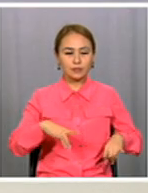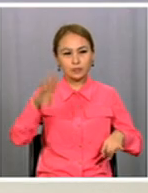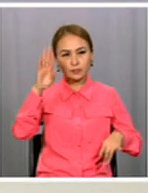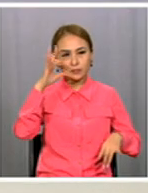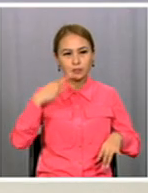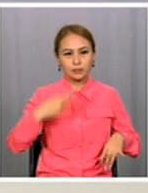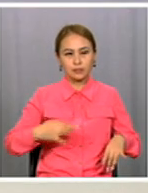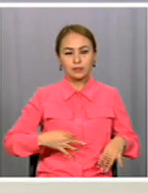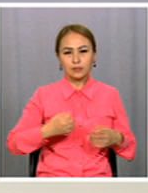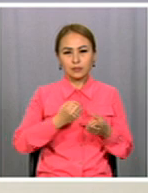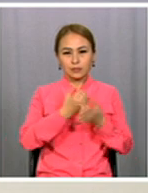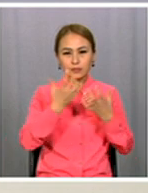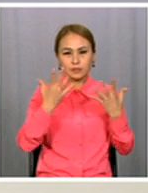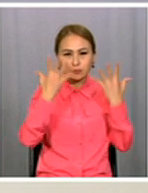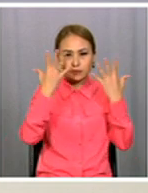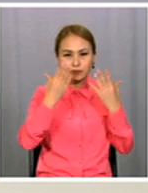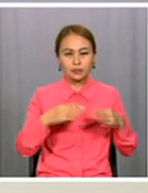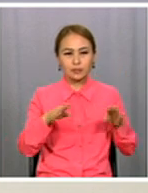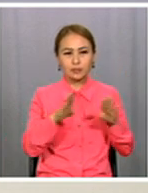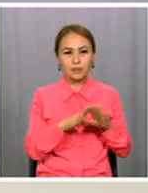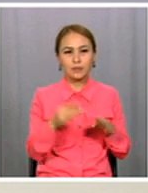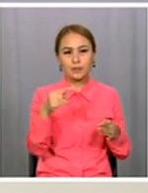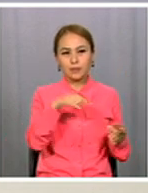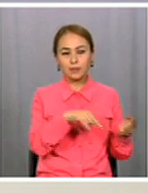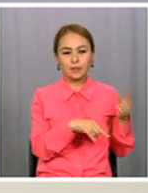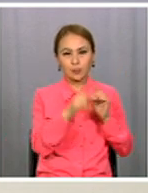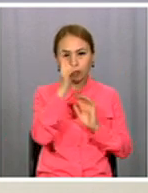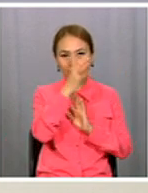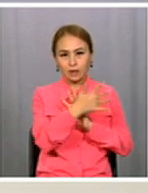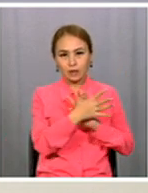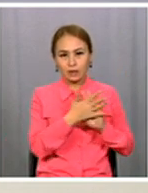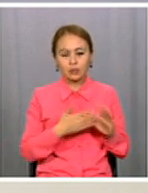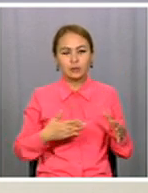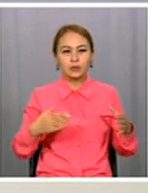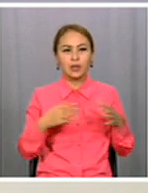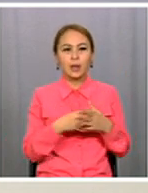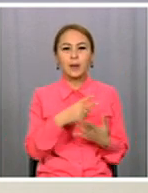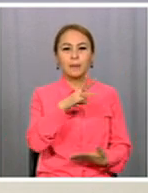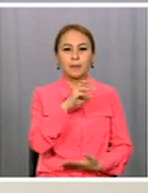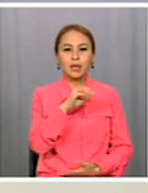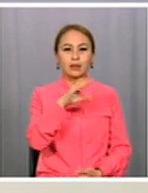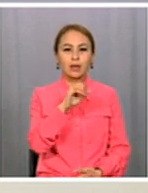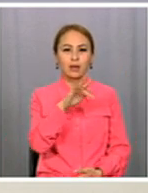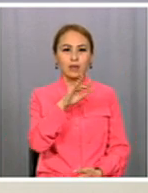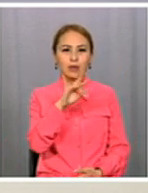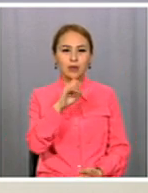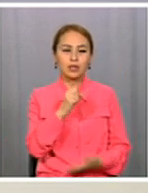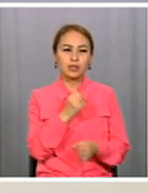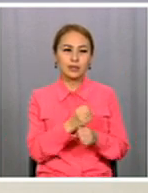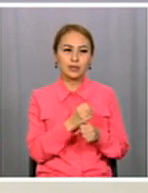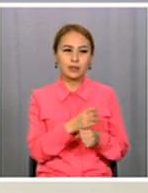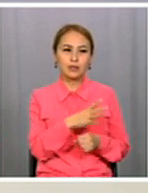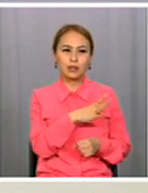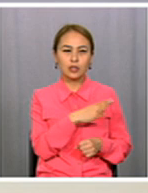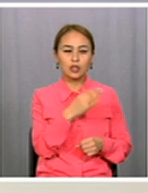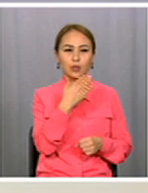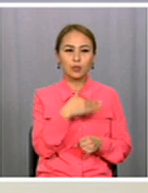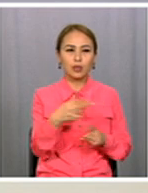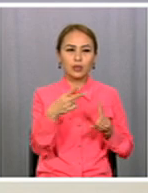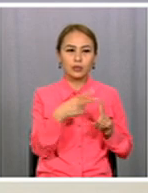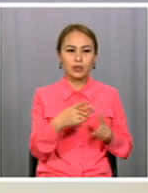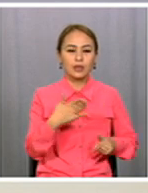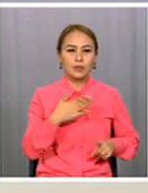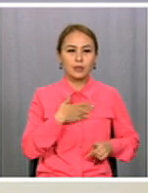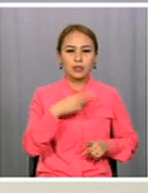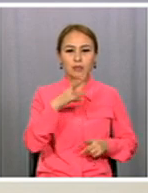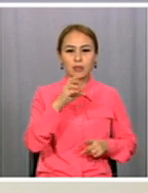жарық күнге бір-бірін осы ұғымдарды балай отырып метафоралық тіркес жасап тұр. Ендеше бұл үзіндідегі біз